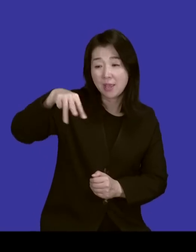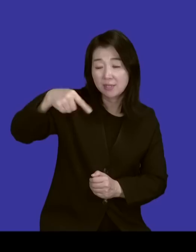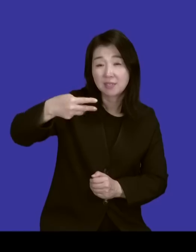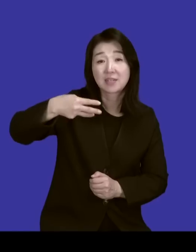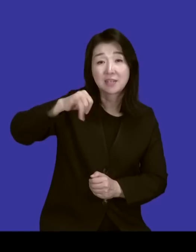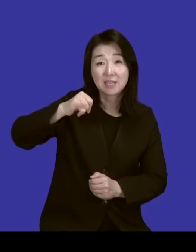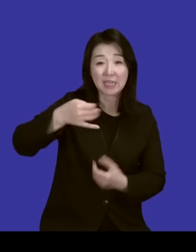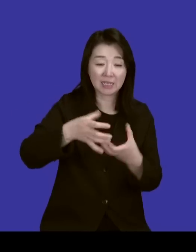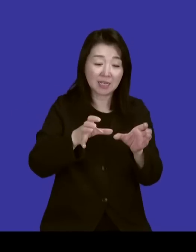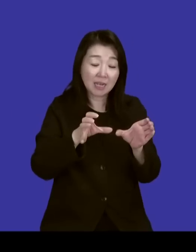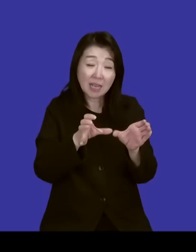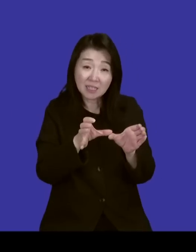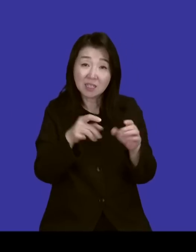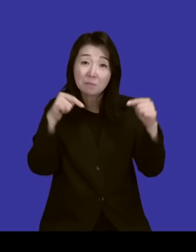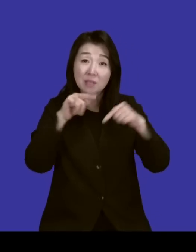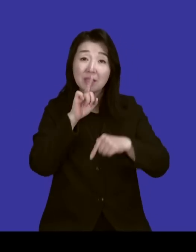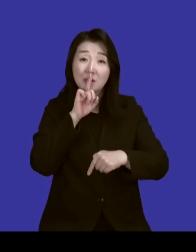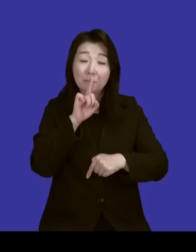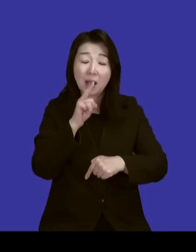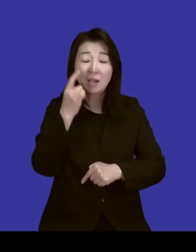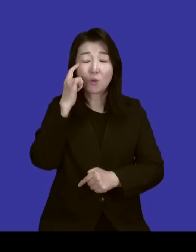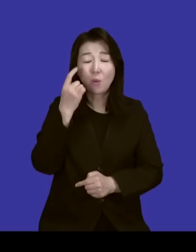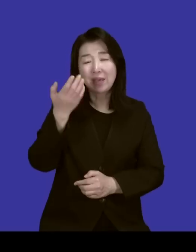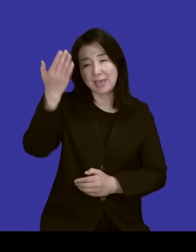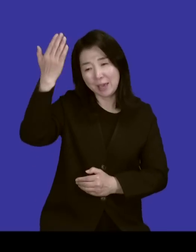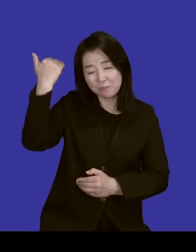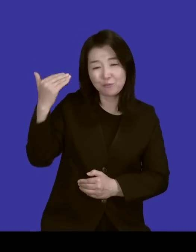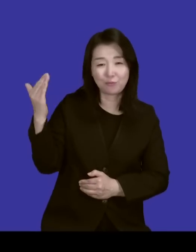했어요. 옛날부터 소그룹은 항상 있어 왔어요.